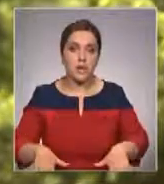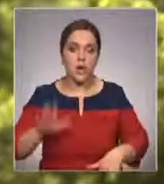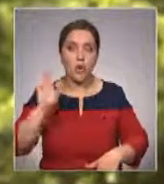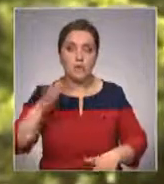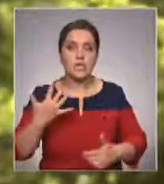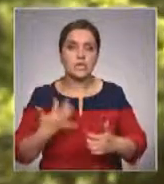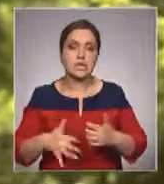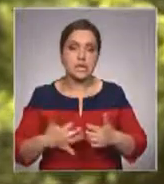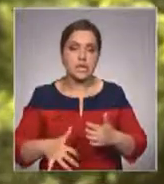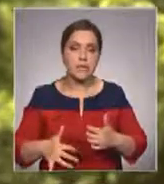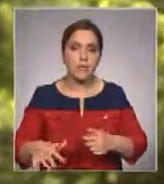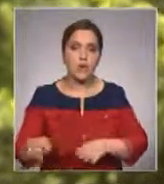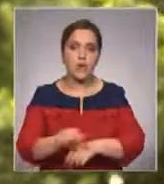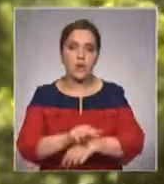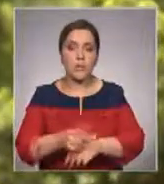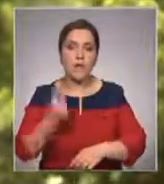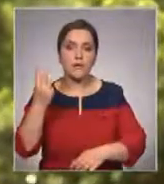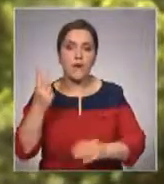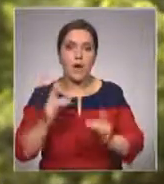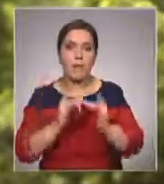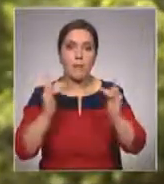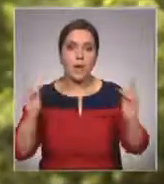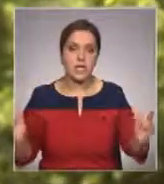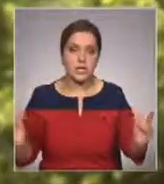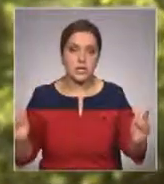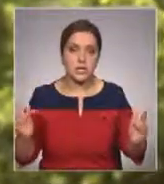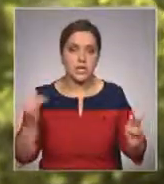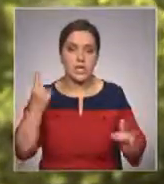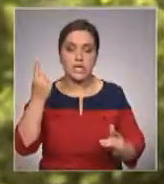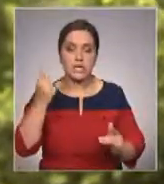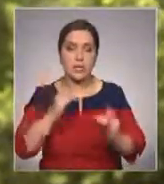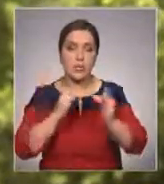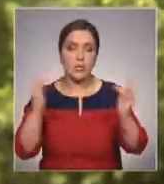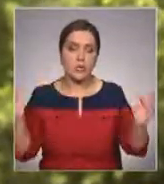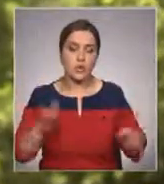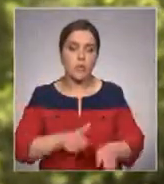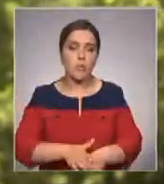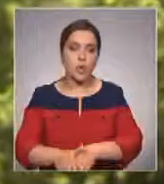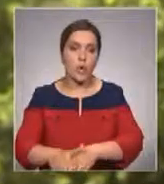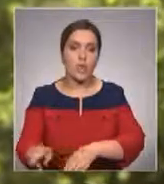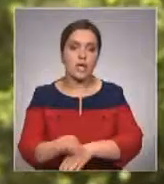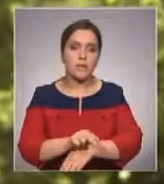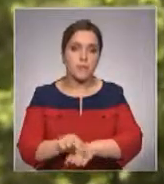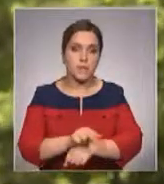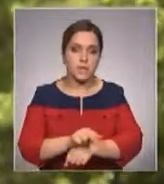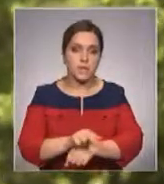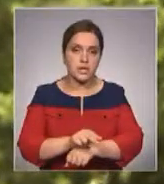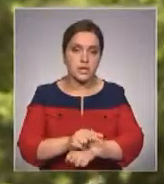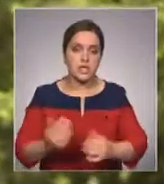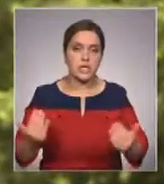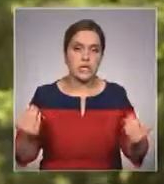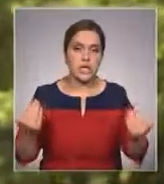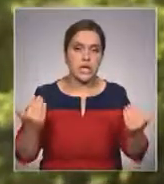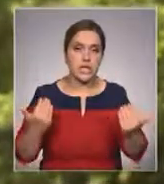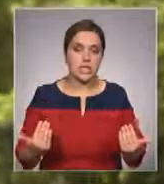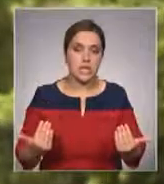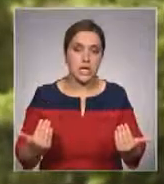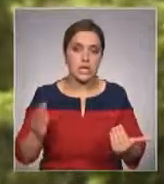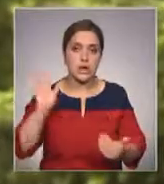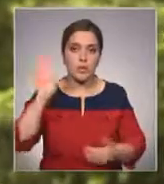среднему ремонту. 2 моста ремонт и 1 мост капитальный ремонт. Поэтому сейчас будут